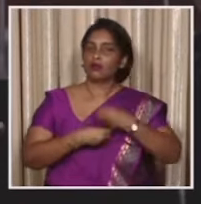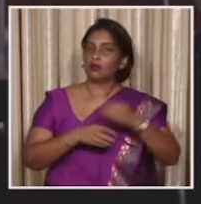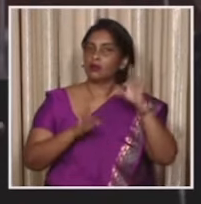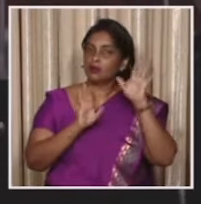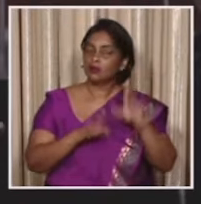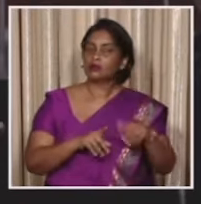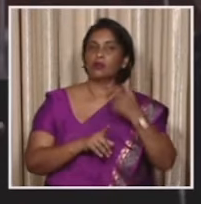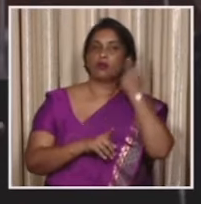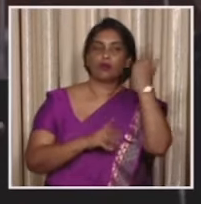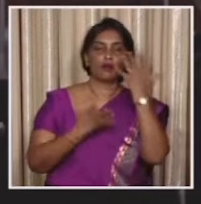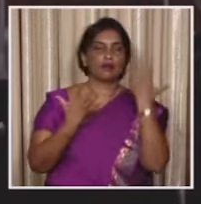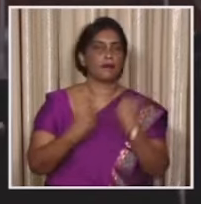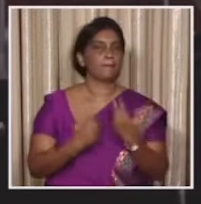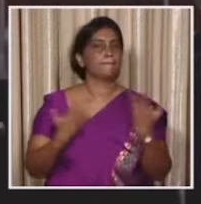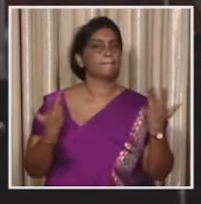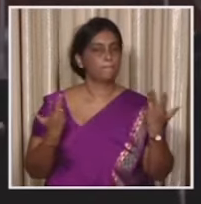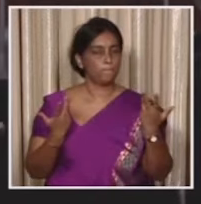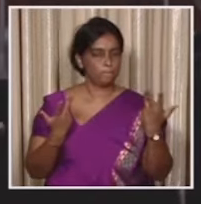අතුරුදාන් කරාම හොයාගන්නත් නැහැ.